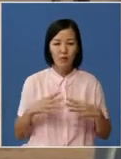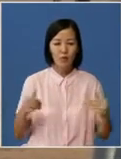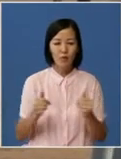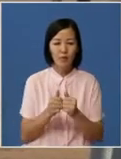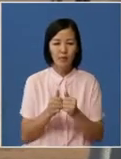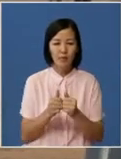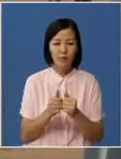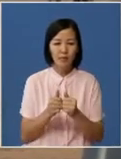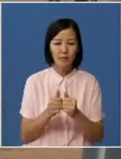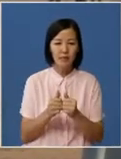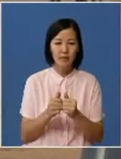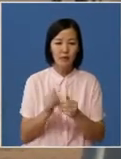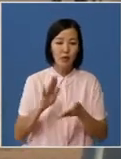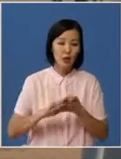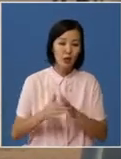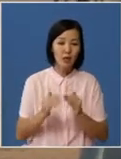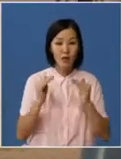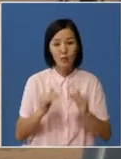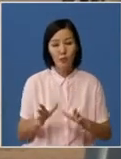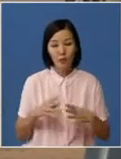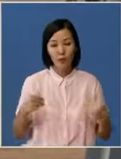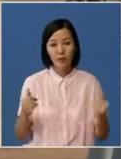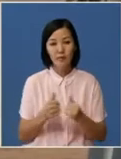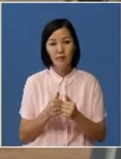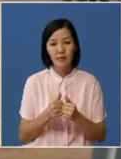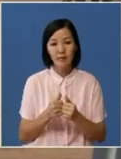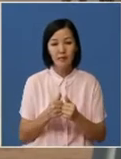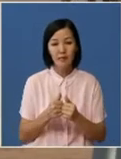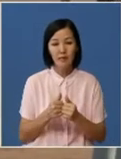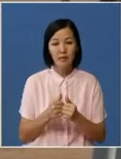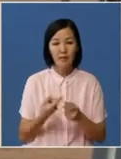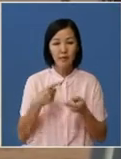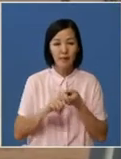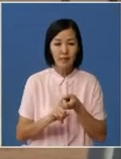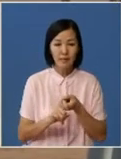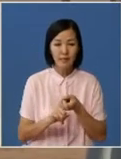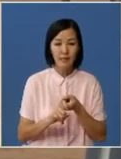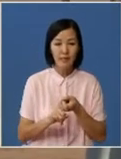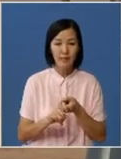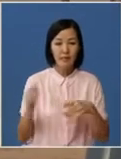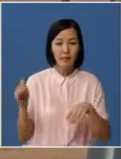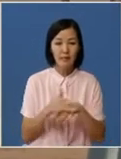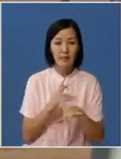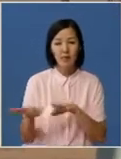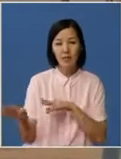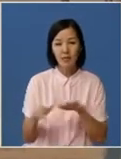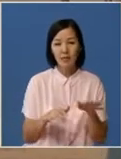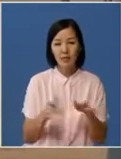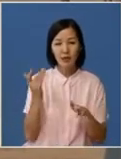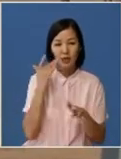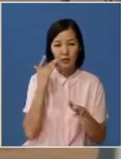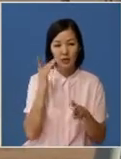отбасылардың жағдайы төмен болған отбасылардың арасындағы бір дерек болды, біз түсінеміз. Сол себепті осындай игі шаралар қашанда